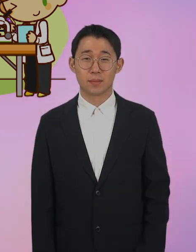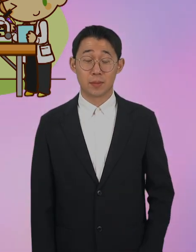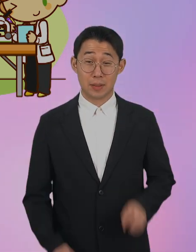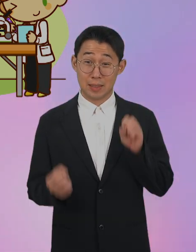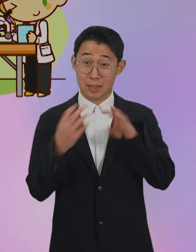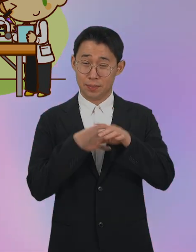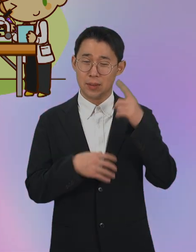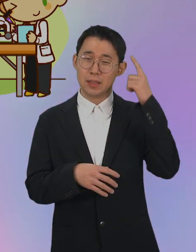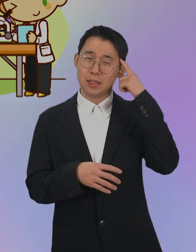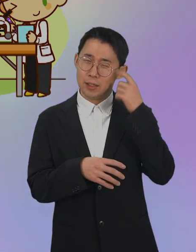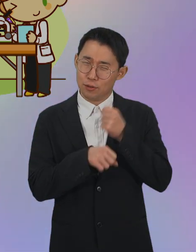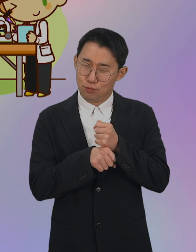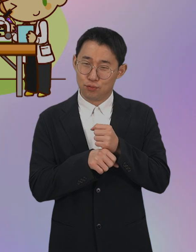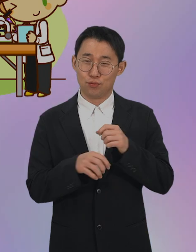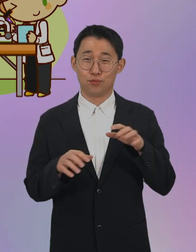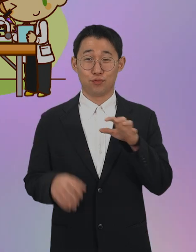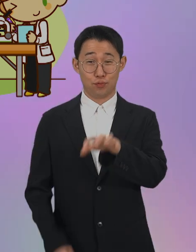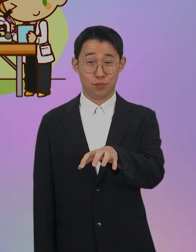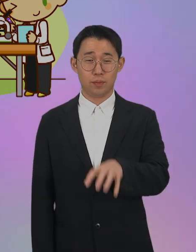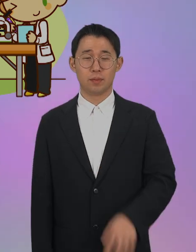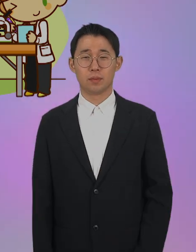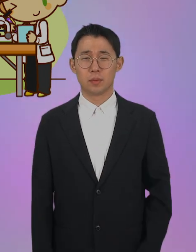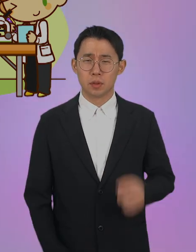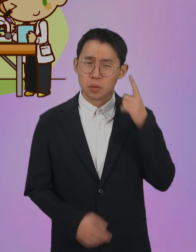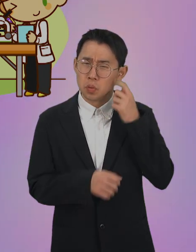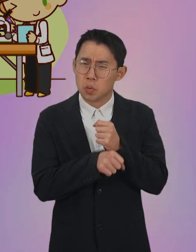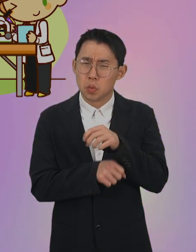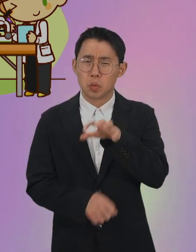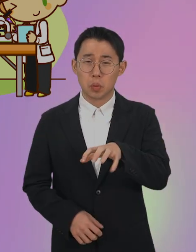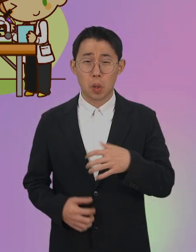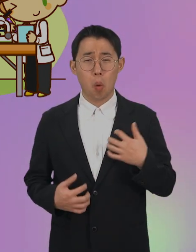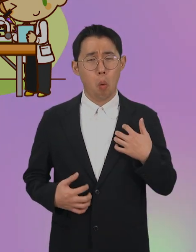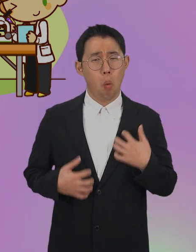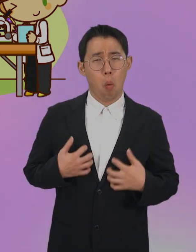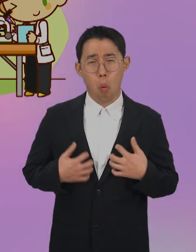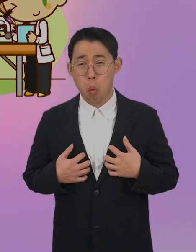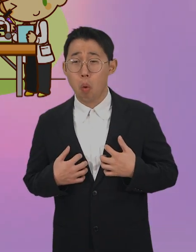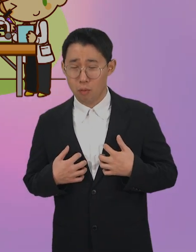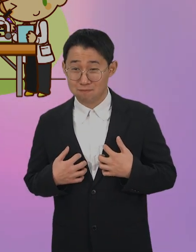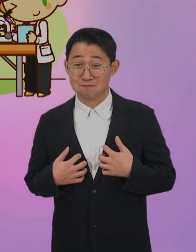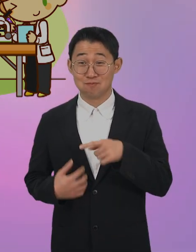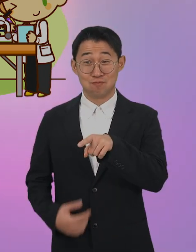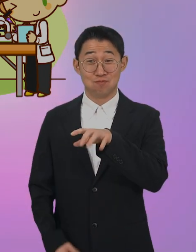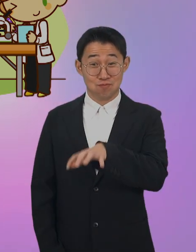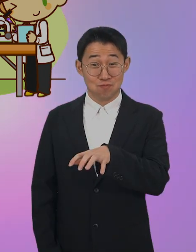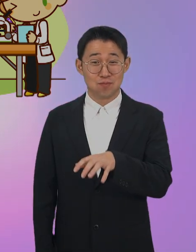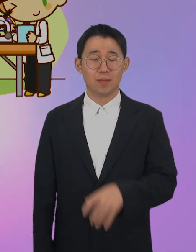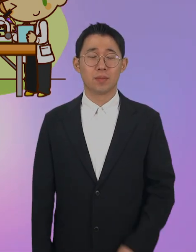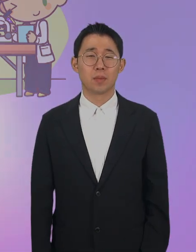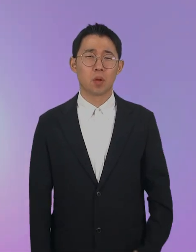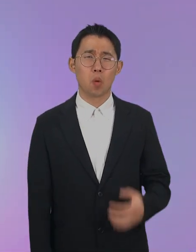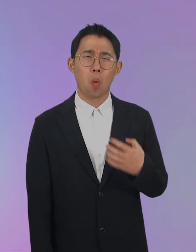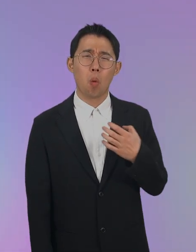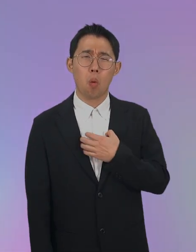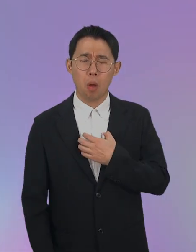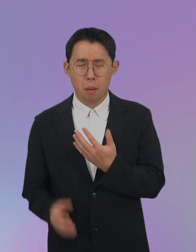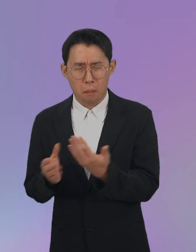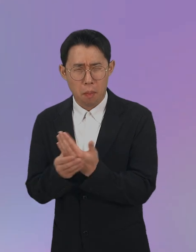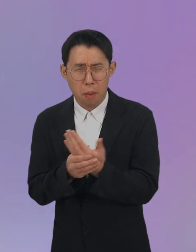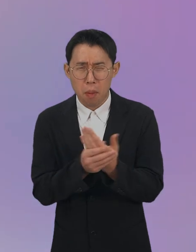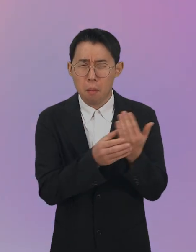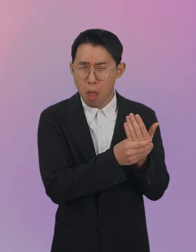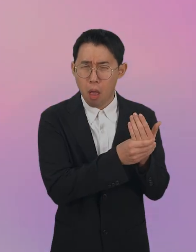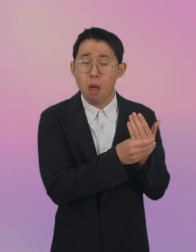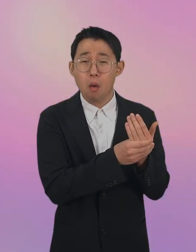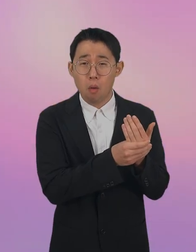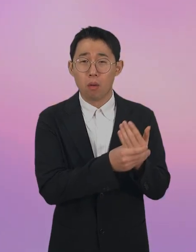맞아요. 정답은 실험실이에요. 실험실은 신기하고 재미있는 일이 일어나는 장소인 만큼 위험천만한 일도